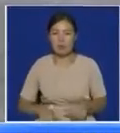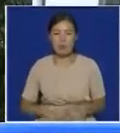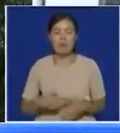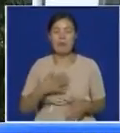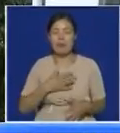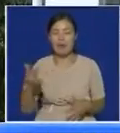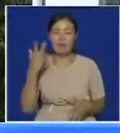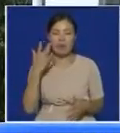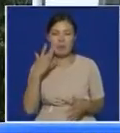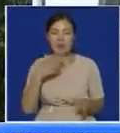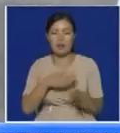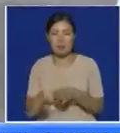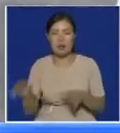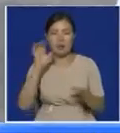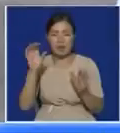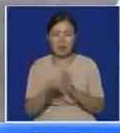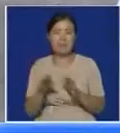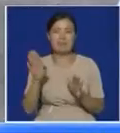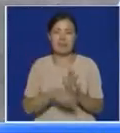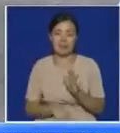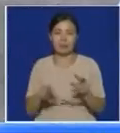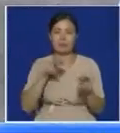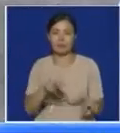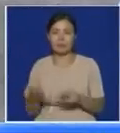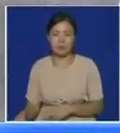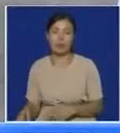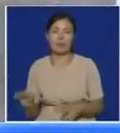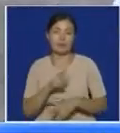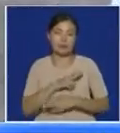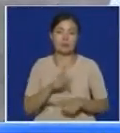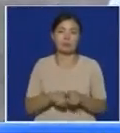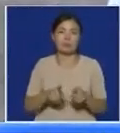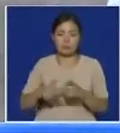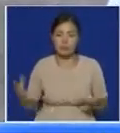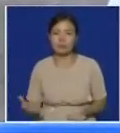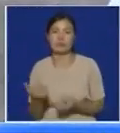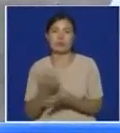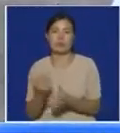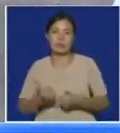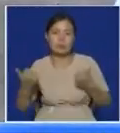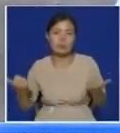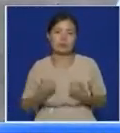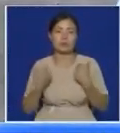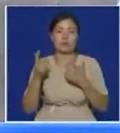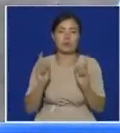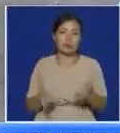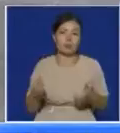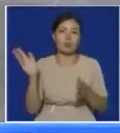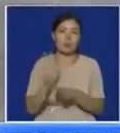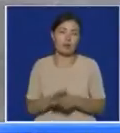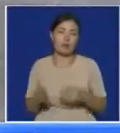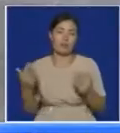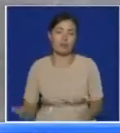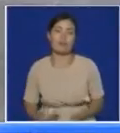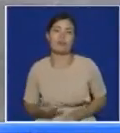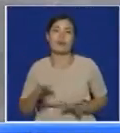Мы все помним случай, когда наш коллега из Атырау героически погиб, пытаясь спасти тонущего. В этой связи, согласно приказу министра внутренних